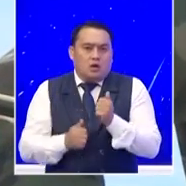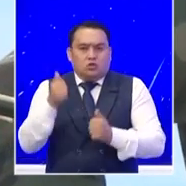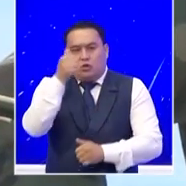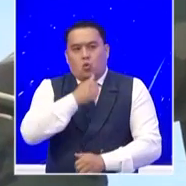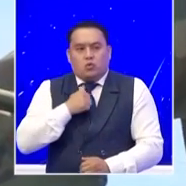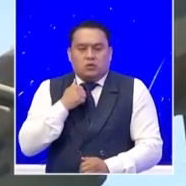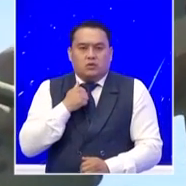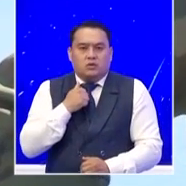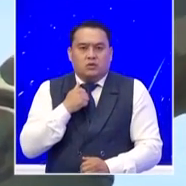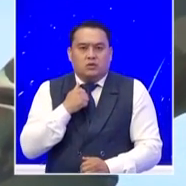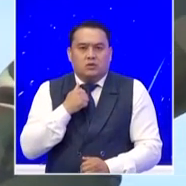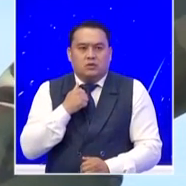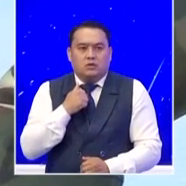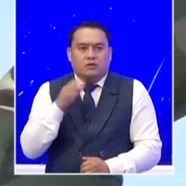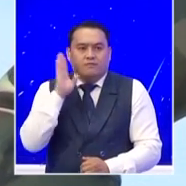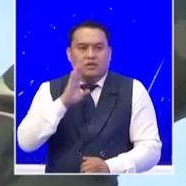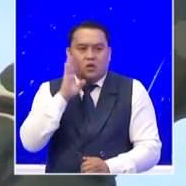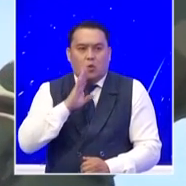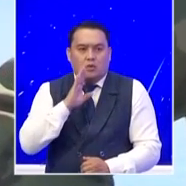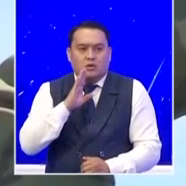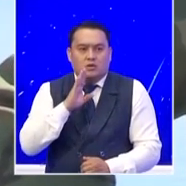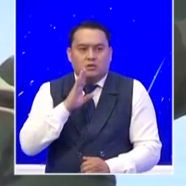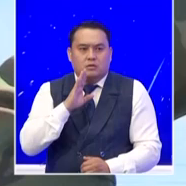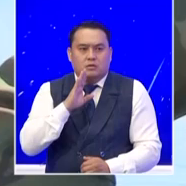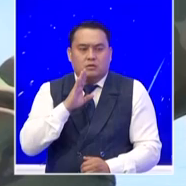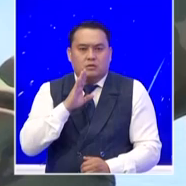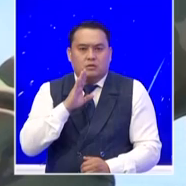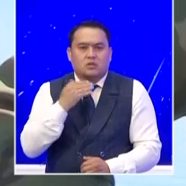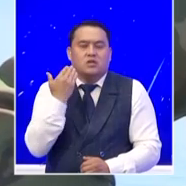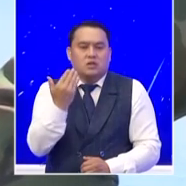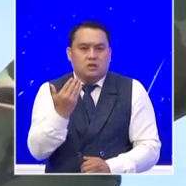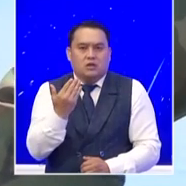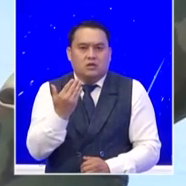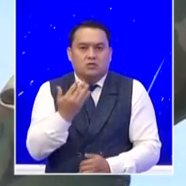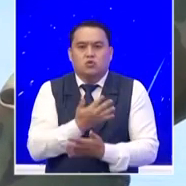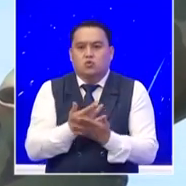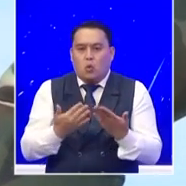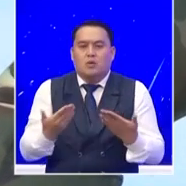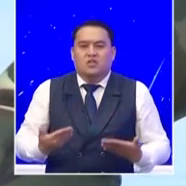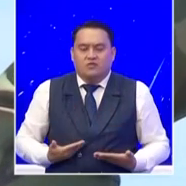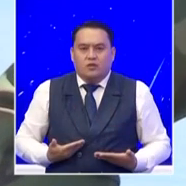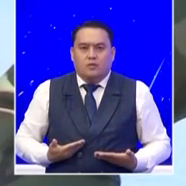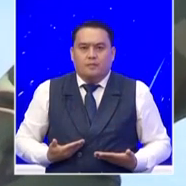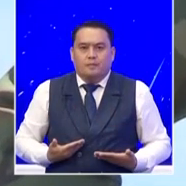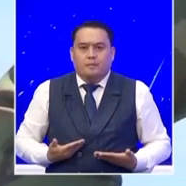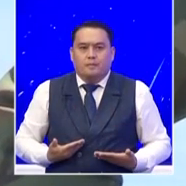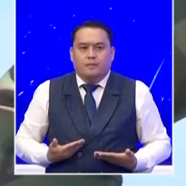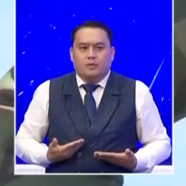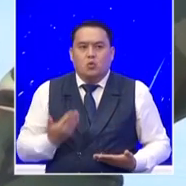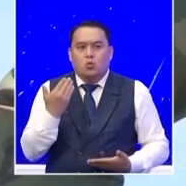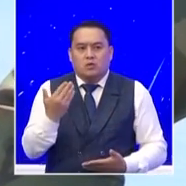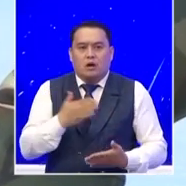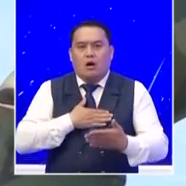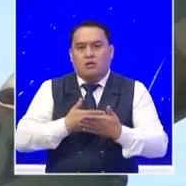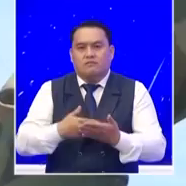это водоем для вот, их же здесь, как они сколько лет здесь проживают. Они